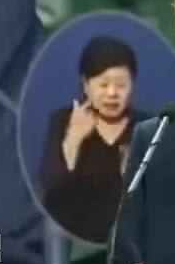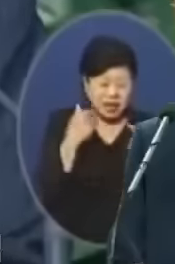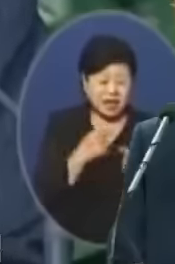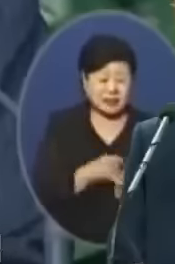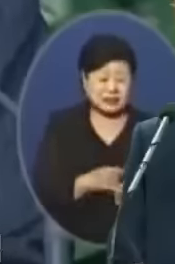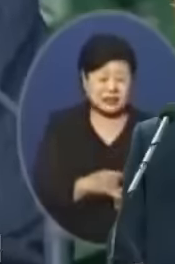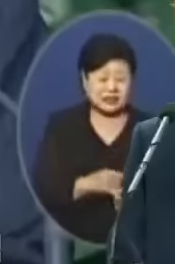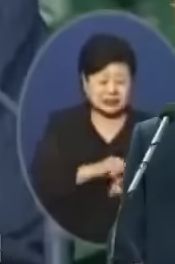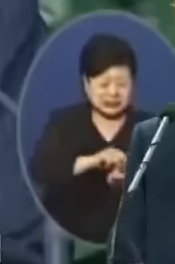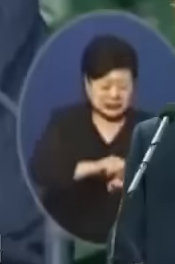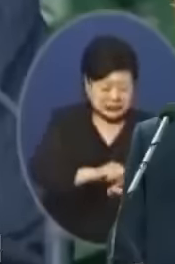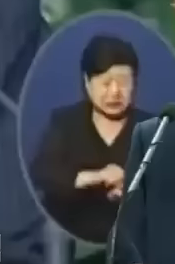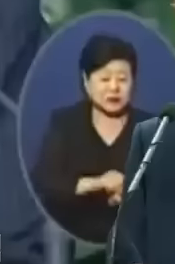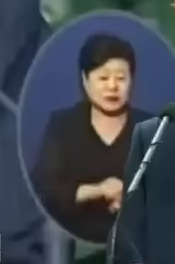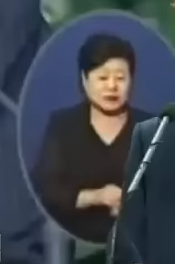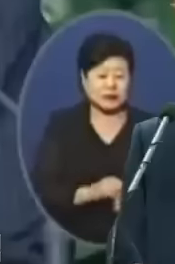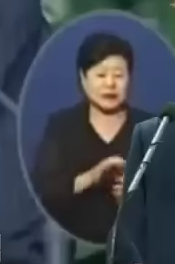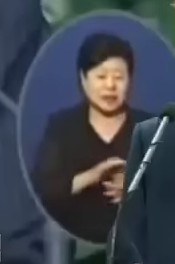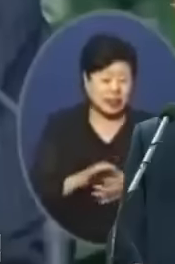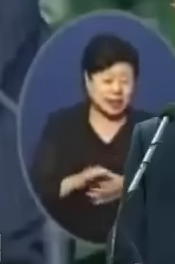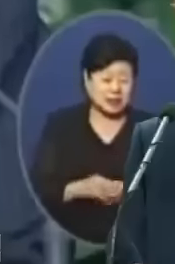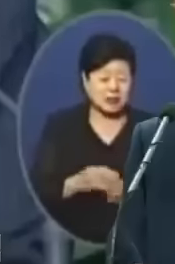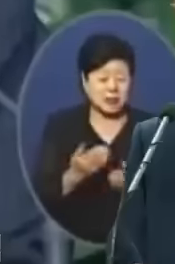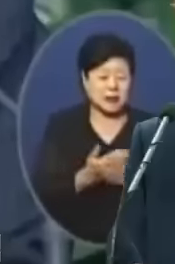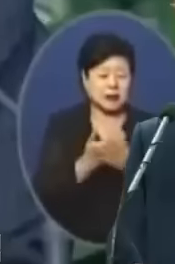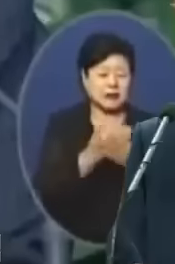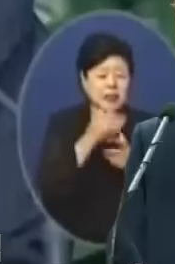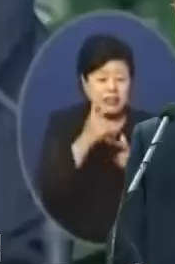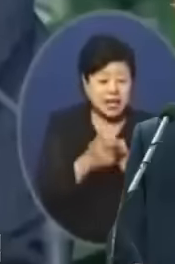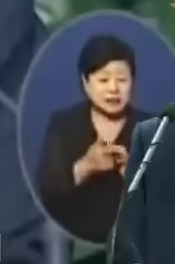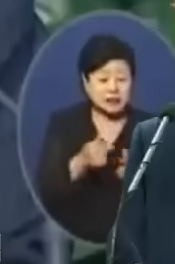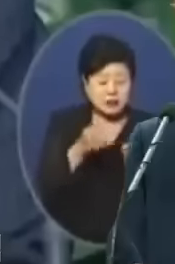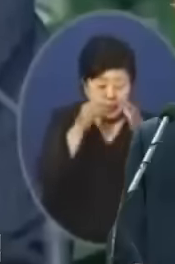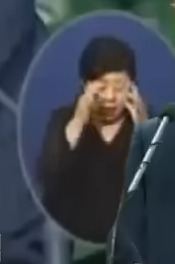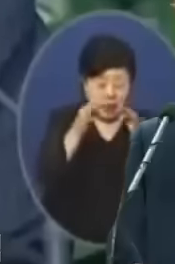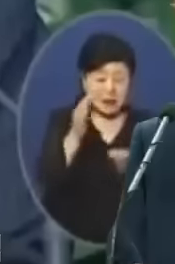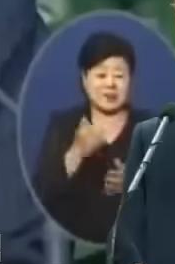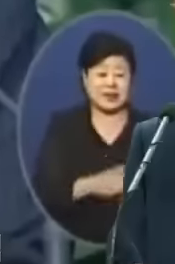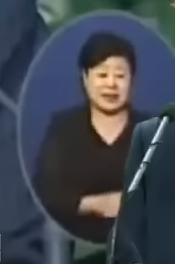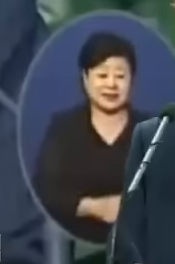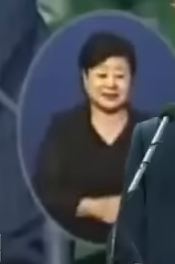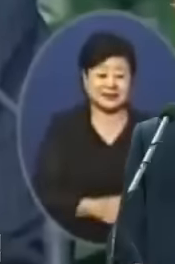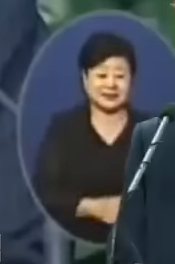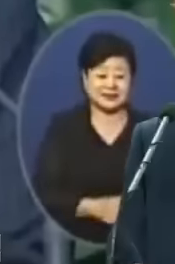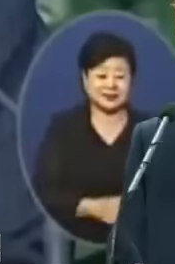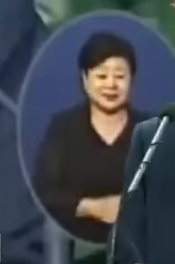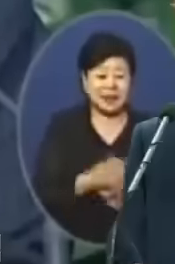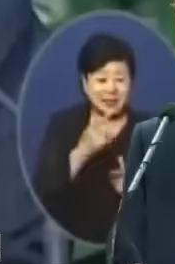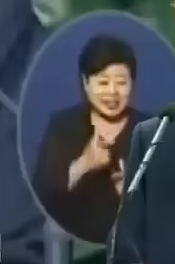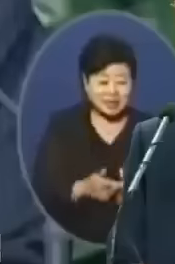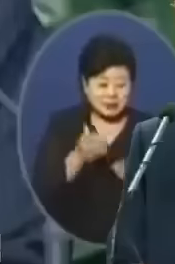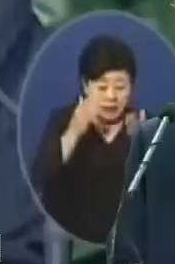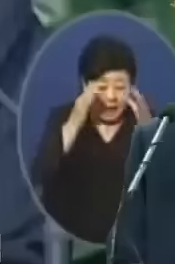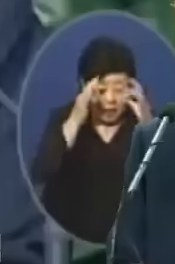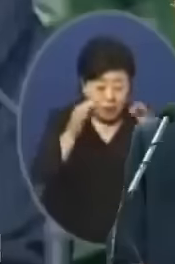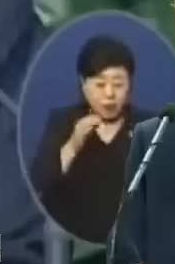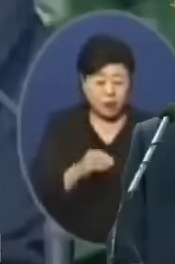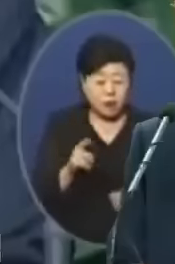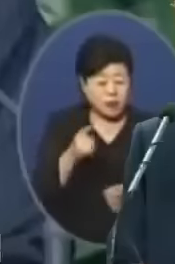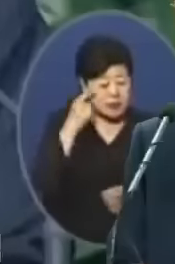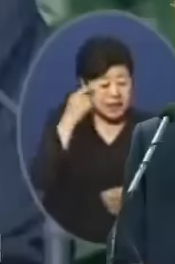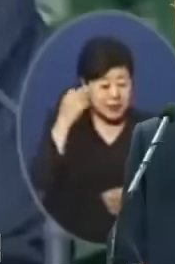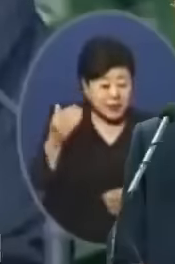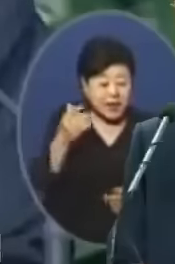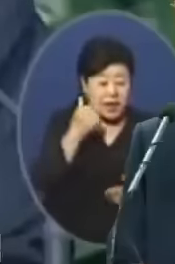항상 씻고 이것을 계속하면서 나가므로 항상 예수님을 바라봐야 되는 것입니다. 예수님을 바라보고 무엇을